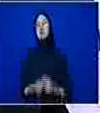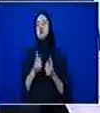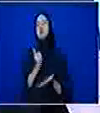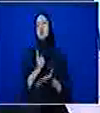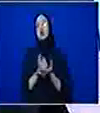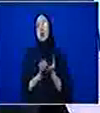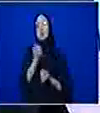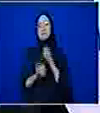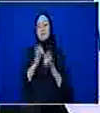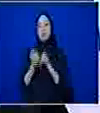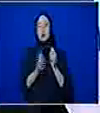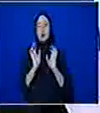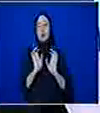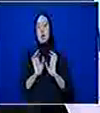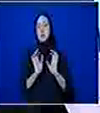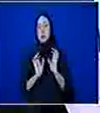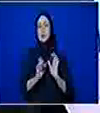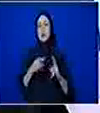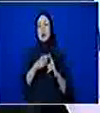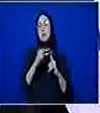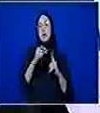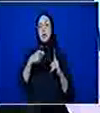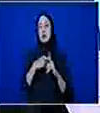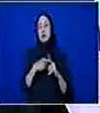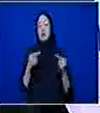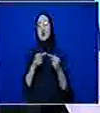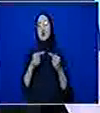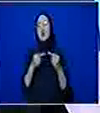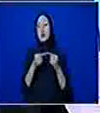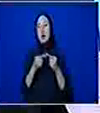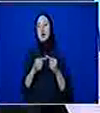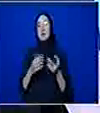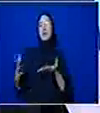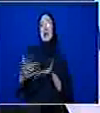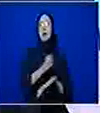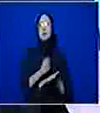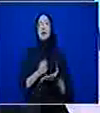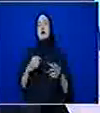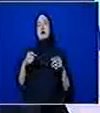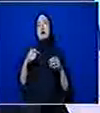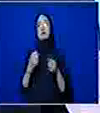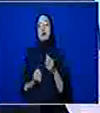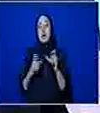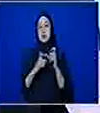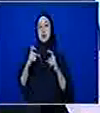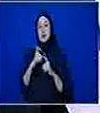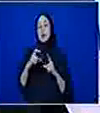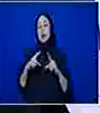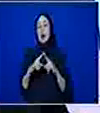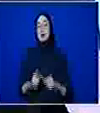dikerjakan bersama-sama dengan KPK dalam hal penyelamatan sumber daya alam yang kita miliki. Tetapi